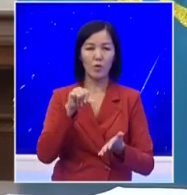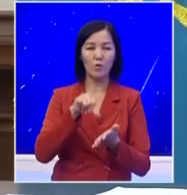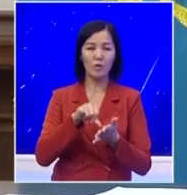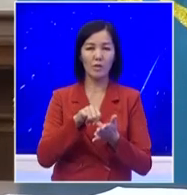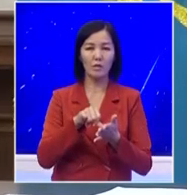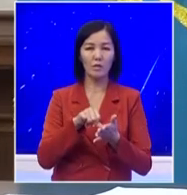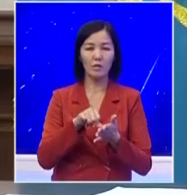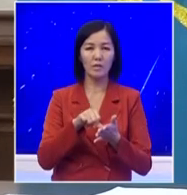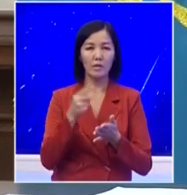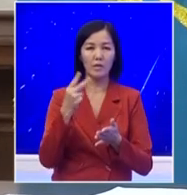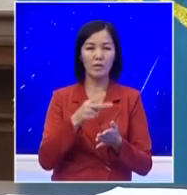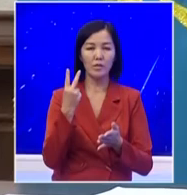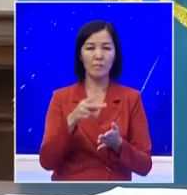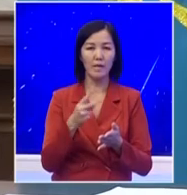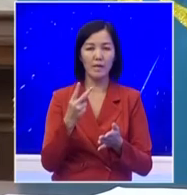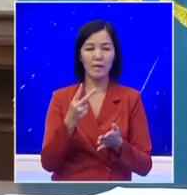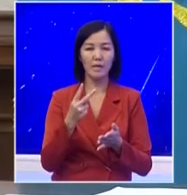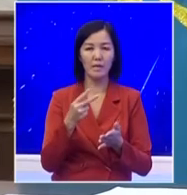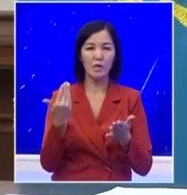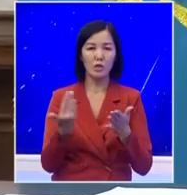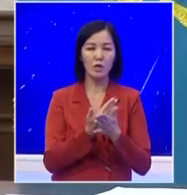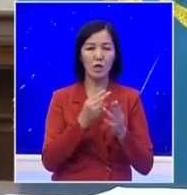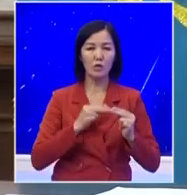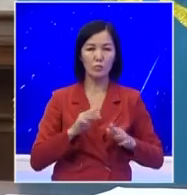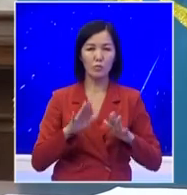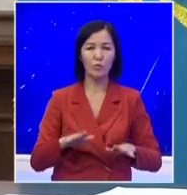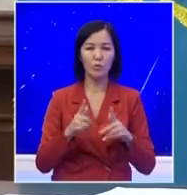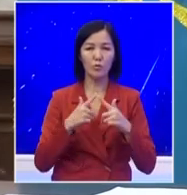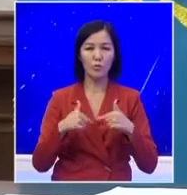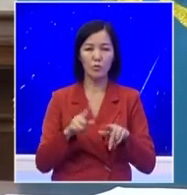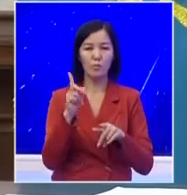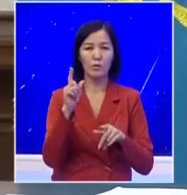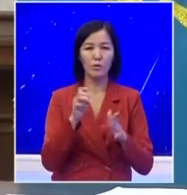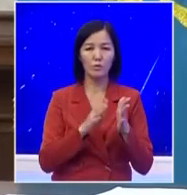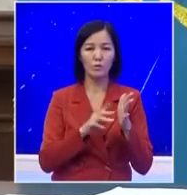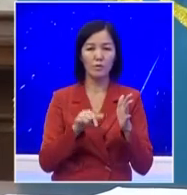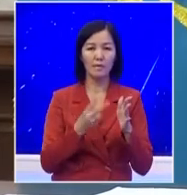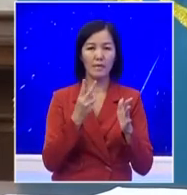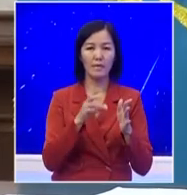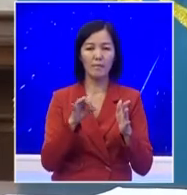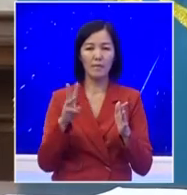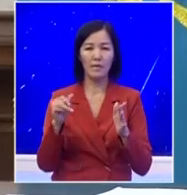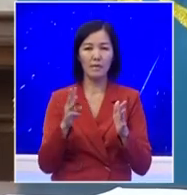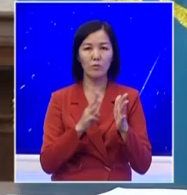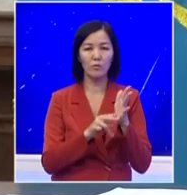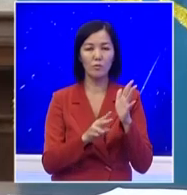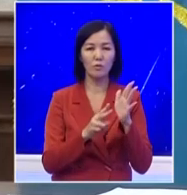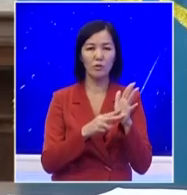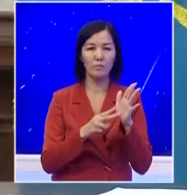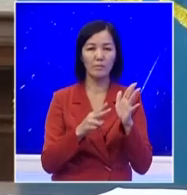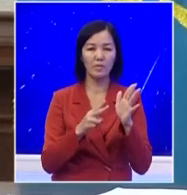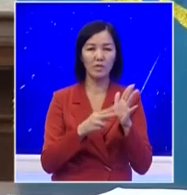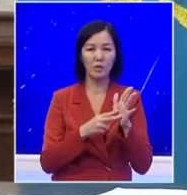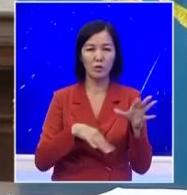орналастыруға 22.8 жаңа жұмыс орны құрумен 109.2 миллиард теңге 977 жоба іске